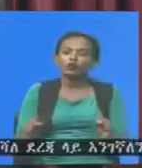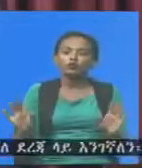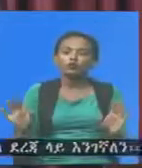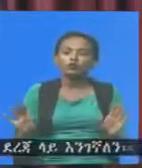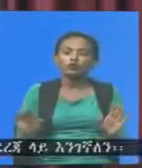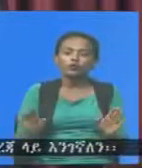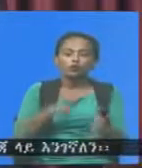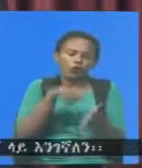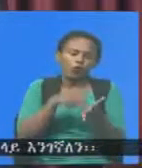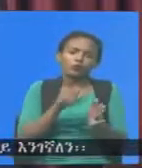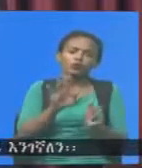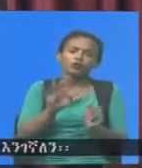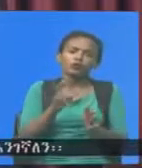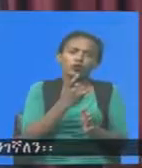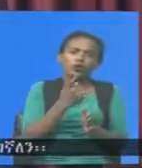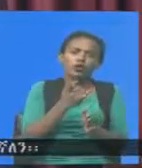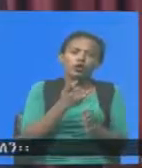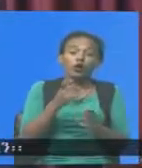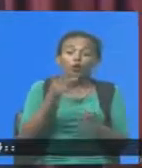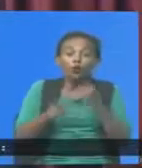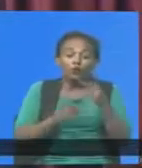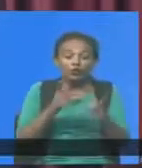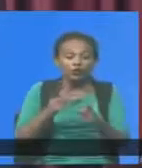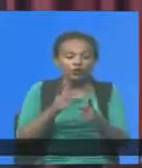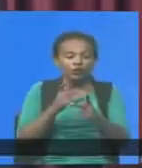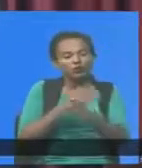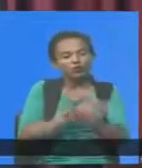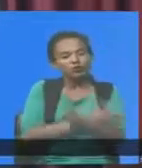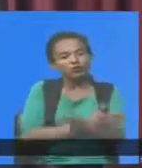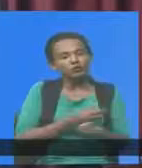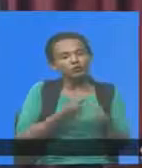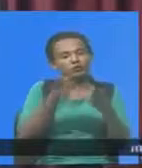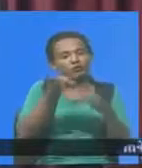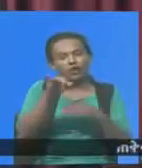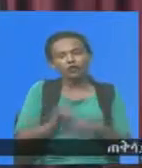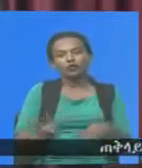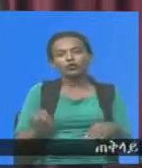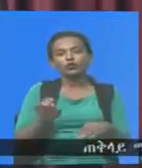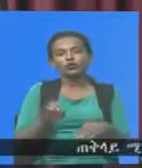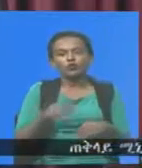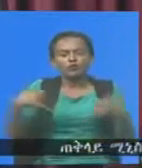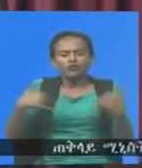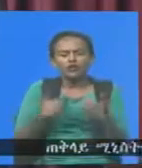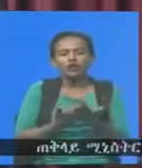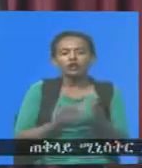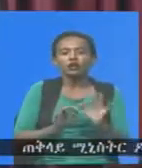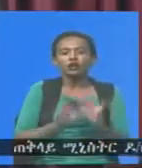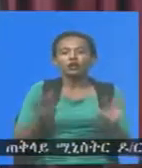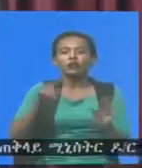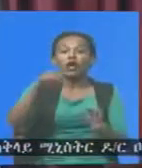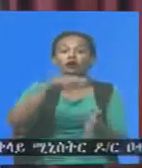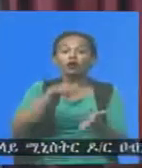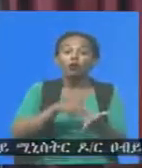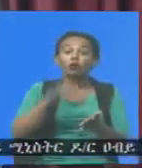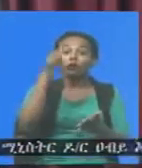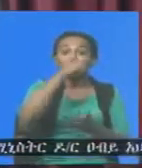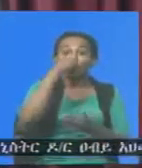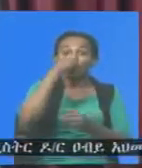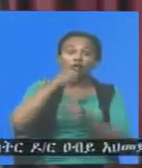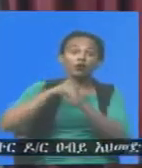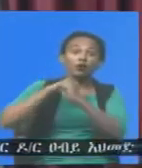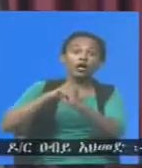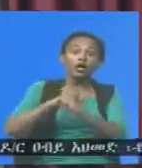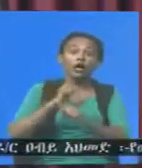ተቋማቸው ስለሆነ ጎብኝተው እርምት መስጠት አለባቸው። የሚፈራ አጥር የሚፈራ ቦታ መኖር የለበትም። ያ ተቋም ኢትዮጵያን ለመከላከል